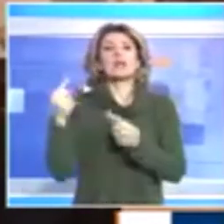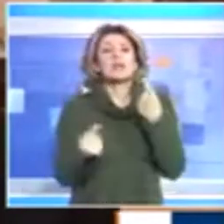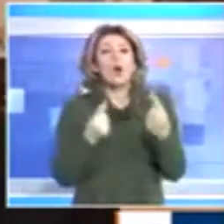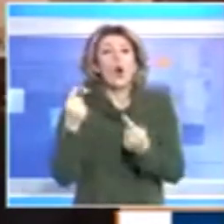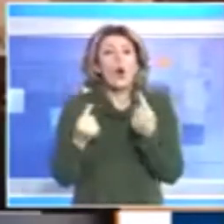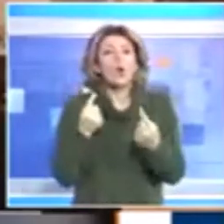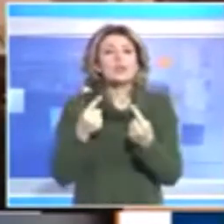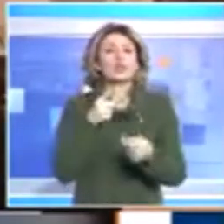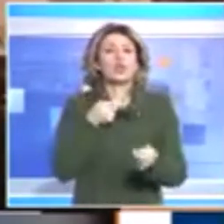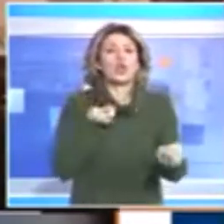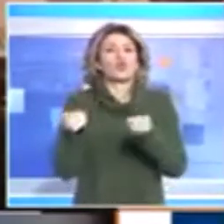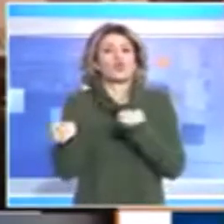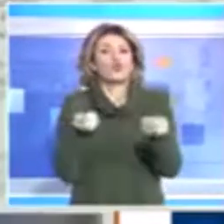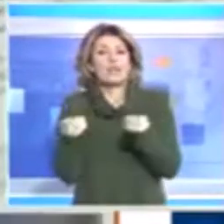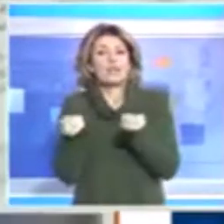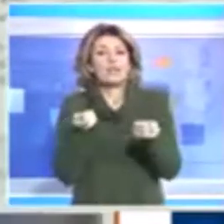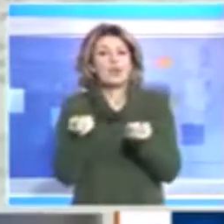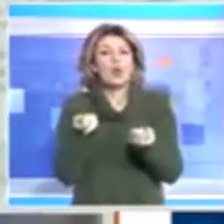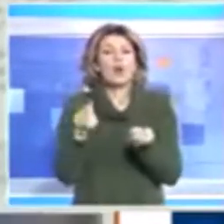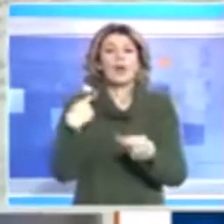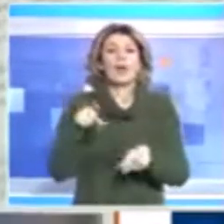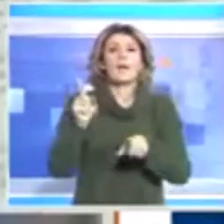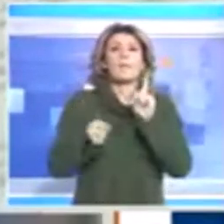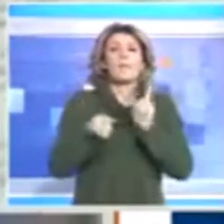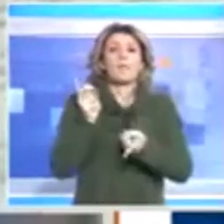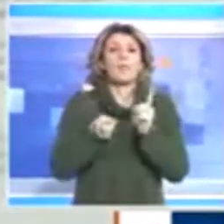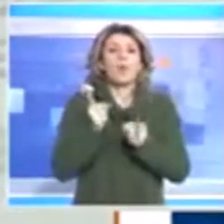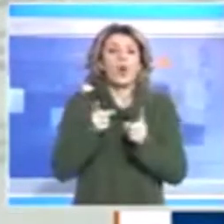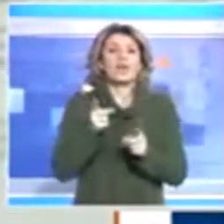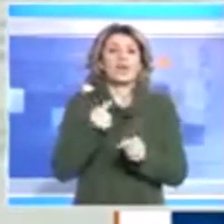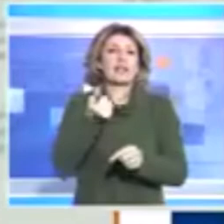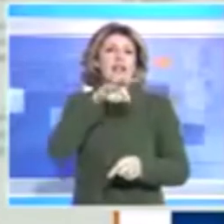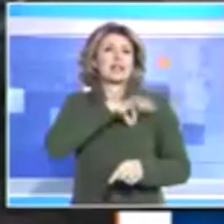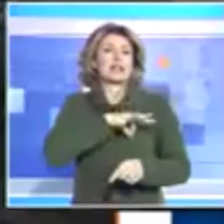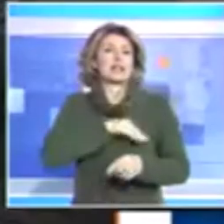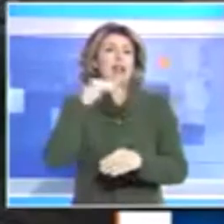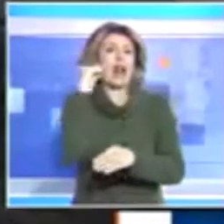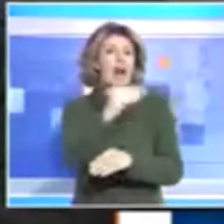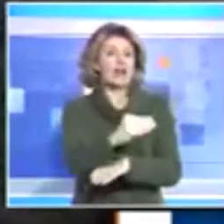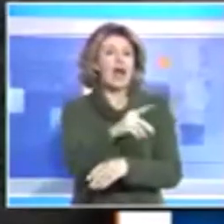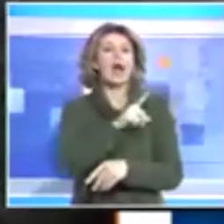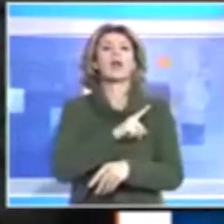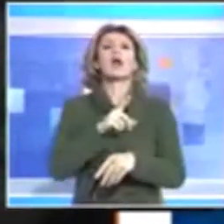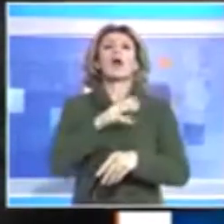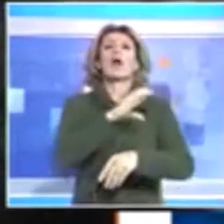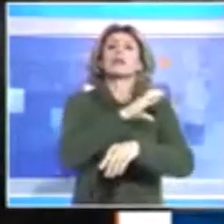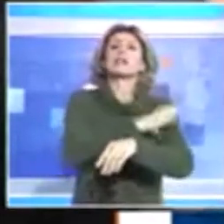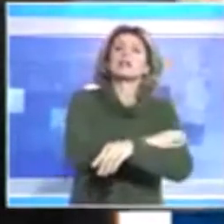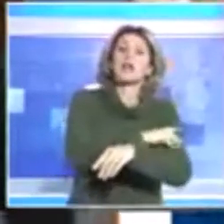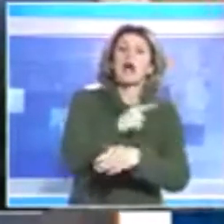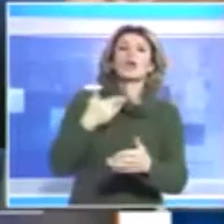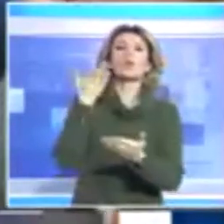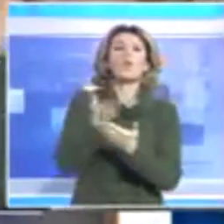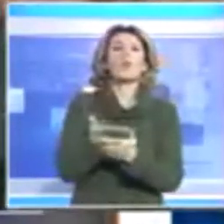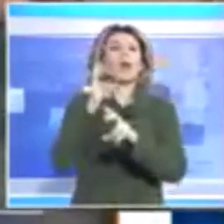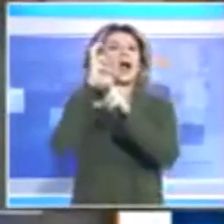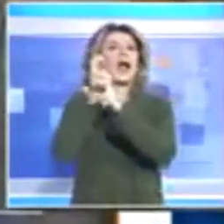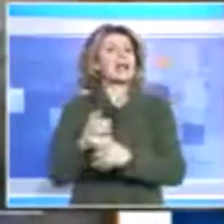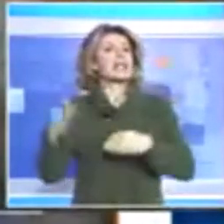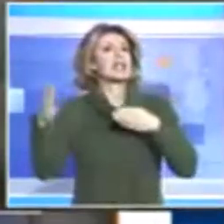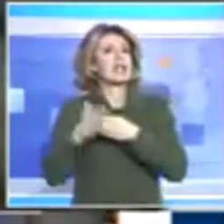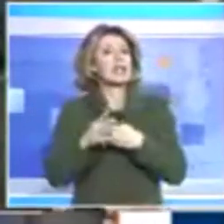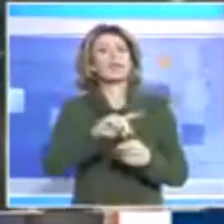gestione delle politiche salariali le parti sociali propongono la cassa integrazione fino all'avvio dell'attività